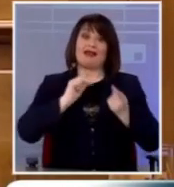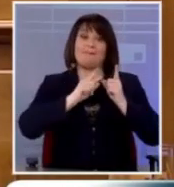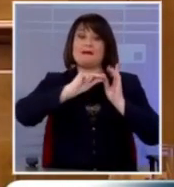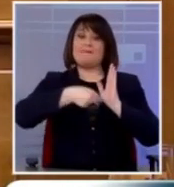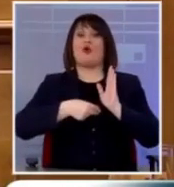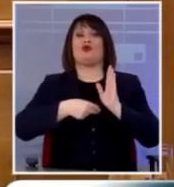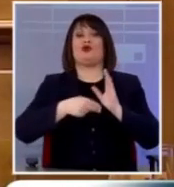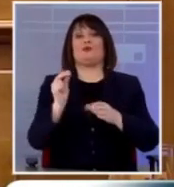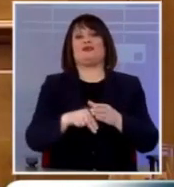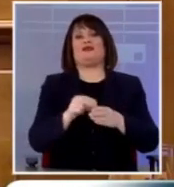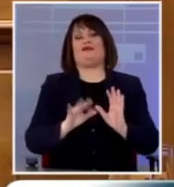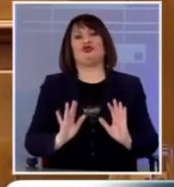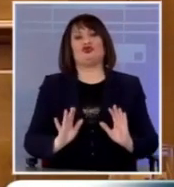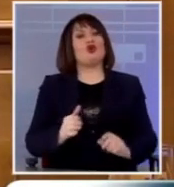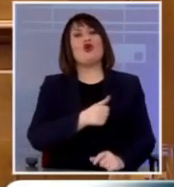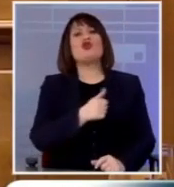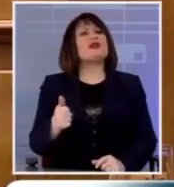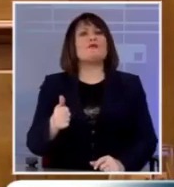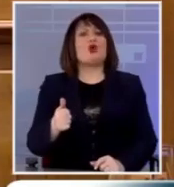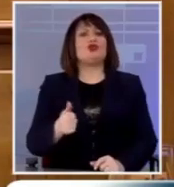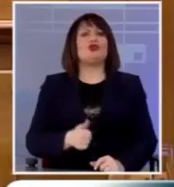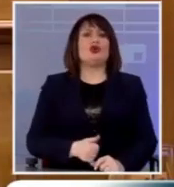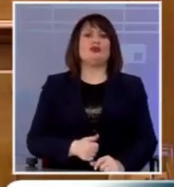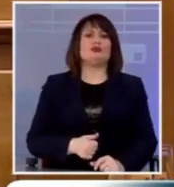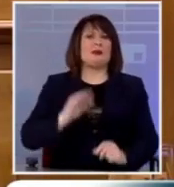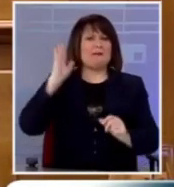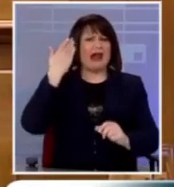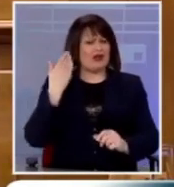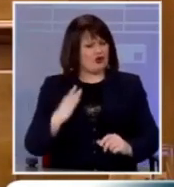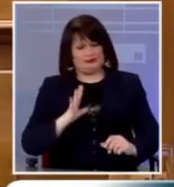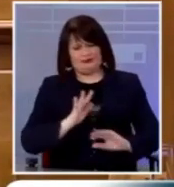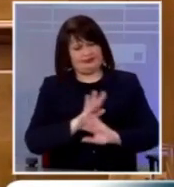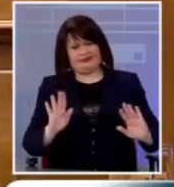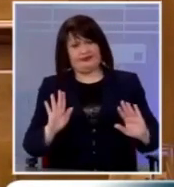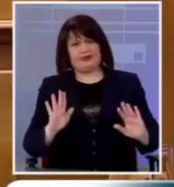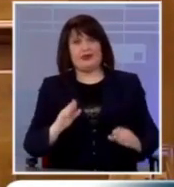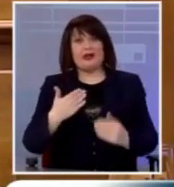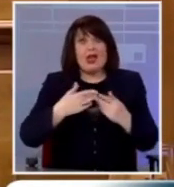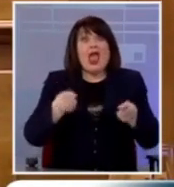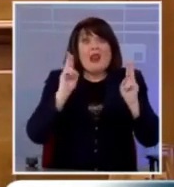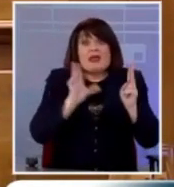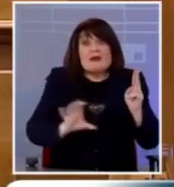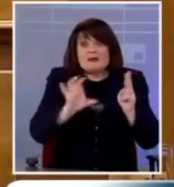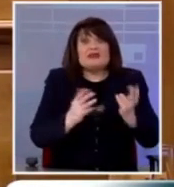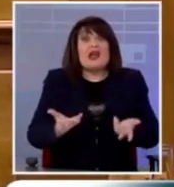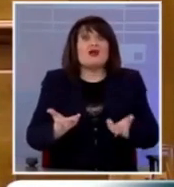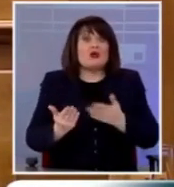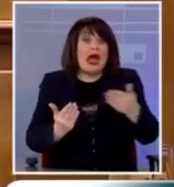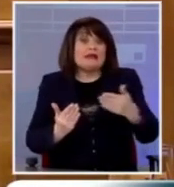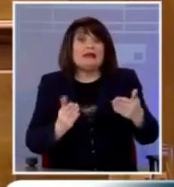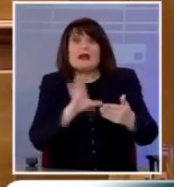ψήφος. Όχι μόνο ένα αντί, μια καταδίκη του παρελθόντος, αλλά και μια αναζήτηση ελπίδας προς την